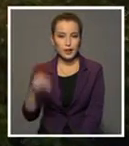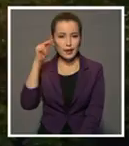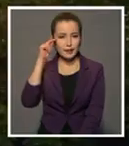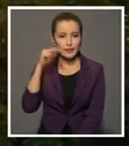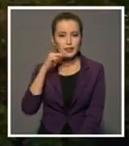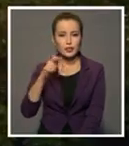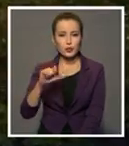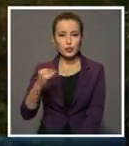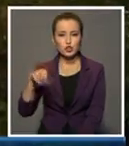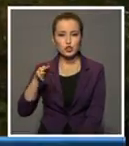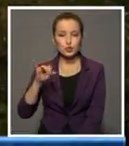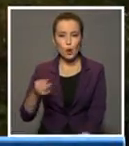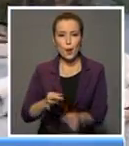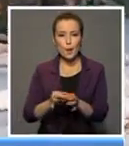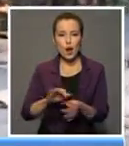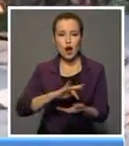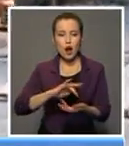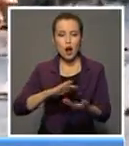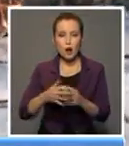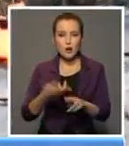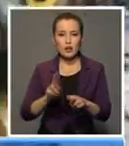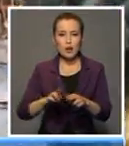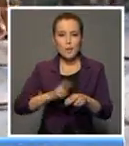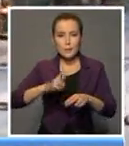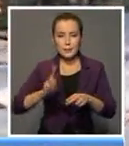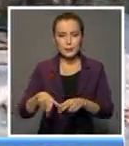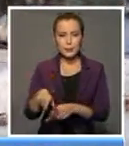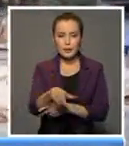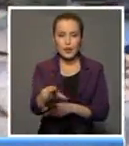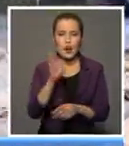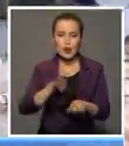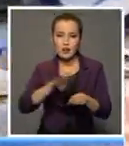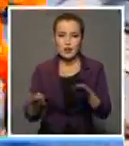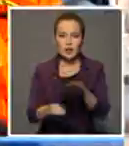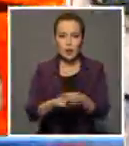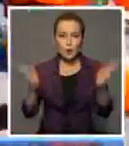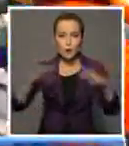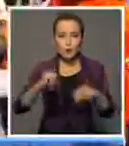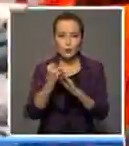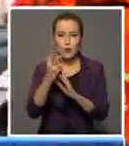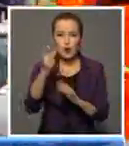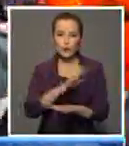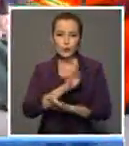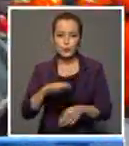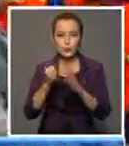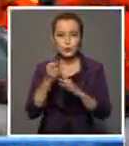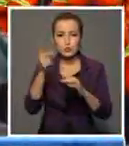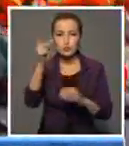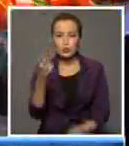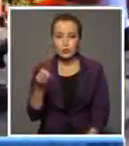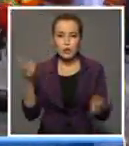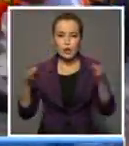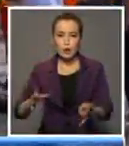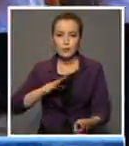Қытайдың Гуйчжоу провинциясында салынып бітпеген темір жол тоннелі құлап, 12 адам қаза тапты. Тағы 12-сі жараланған, жапа шеккендерге